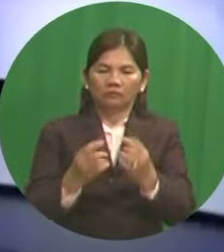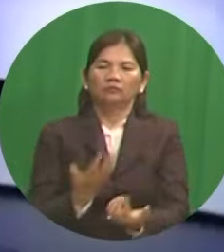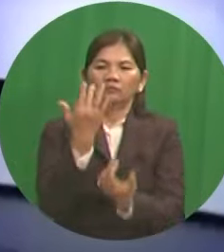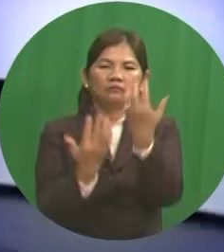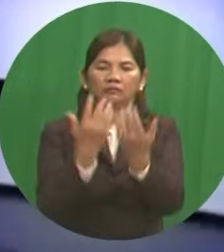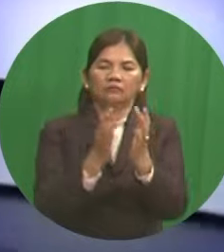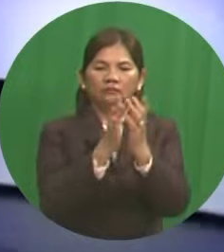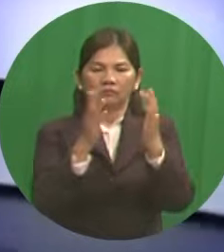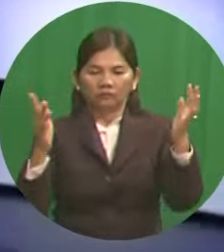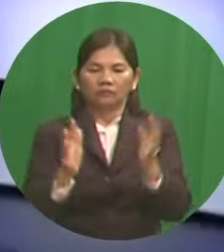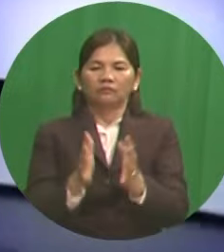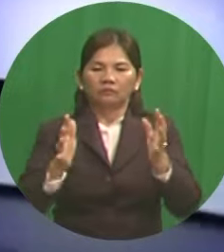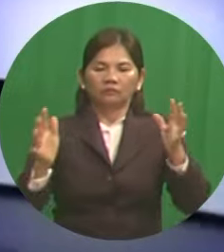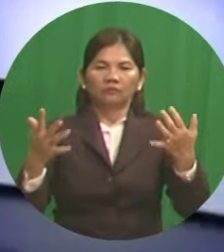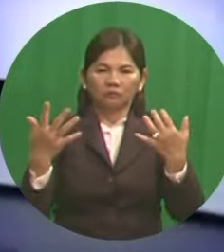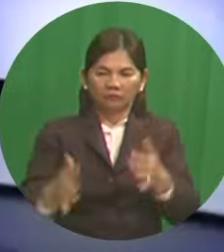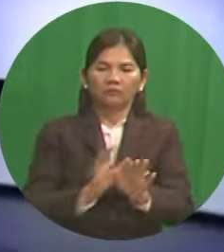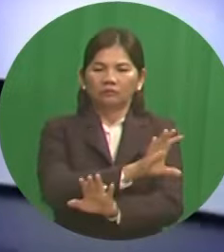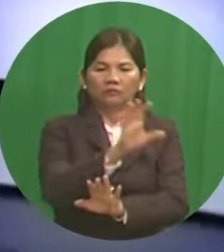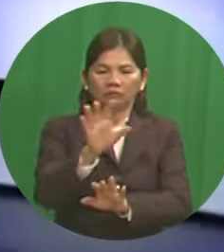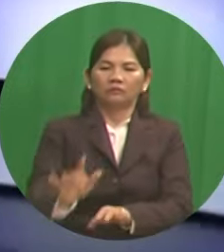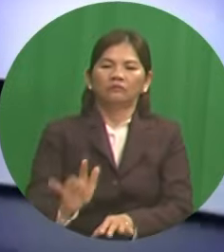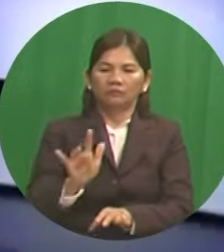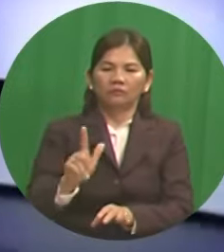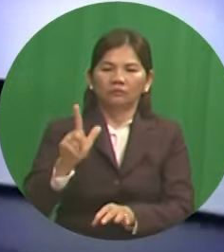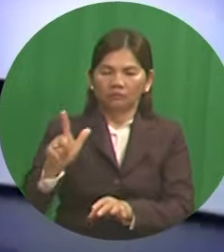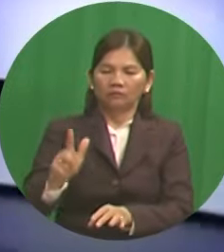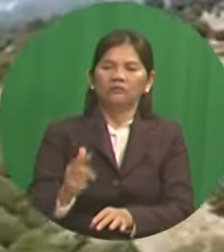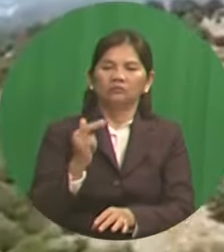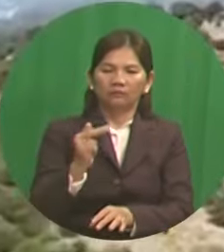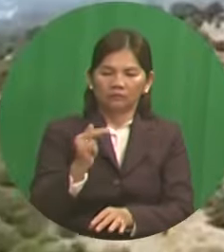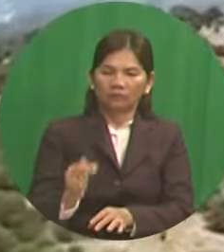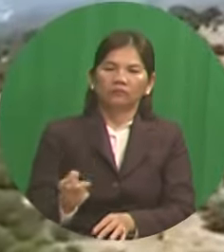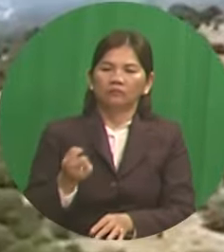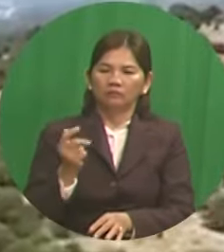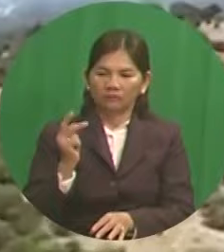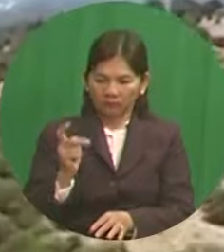ឆេះព្រៃទ្រង់ទ្រាយធំនោះដែរនៅក្នុងខេត្តមុកឡារបស់ប្រទេសទូគី